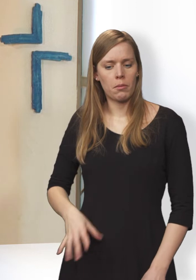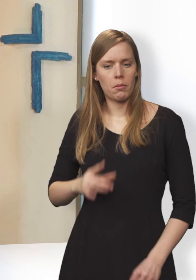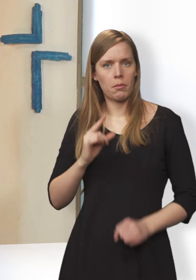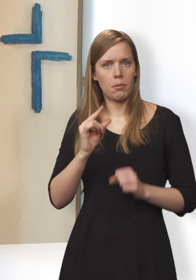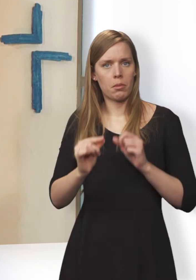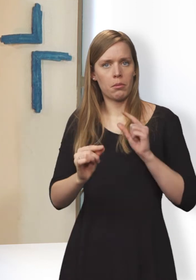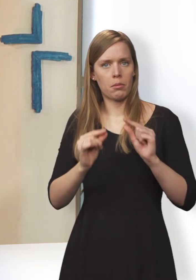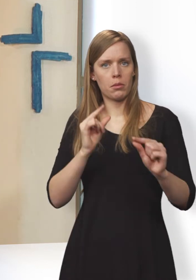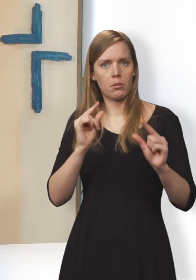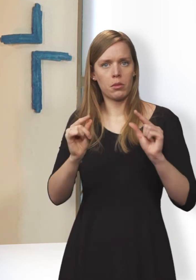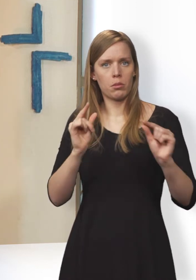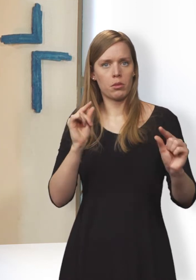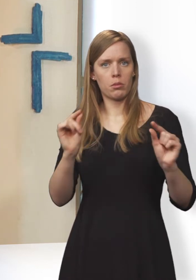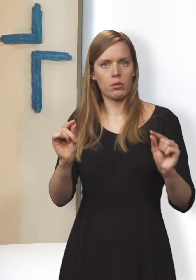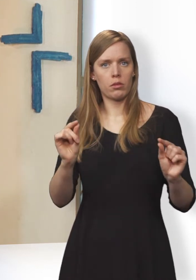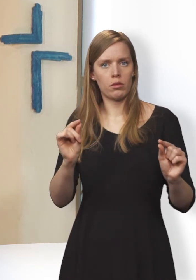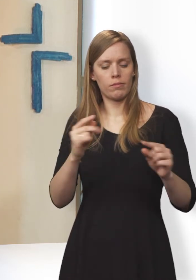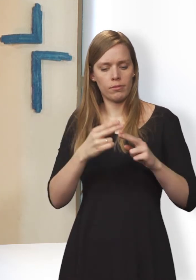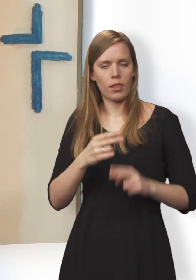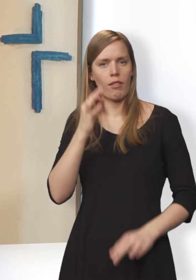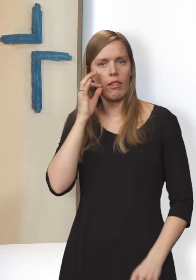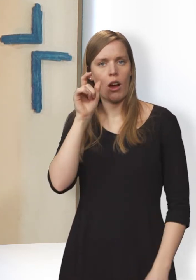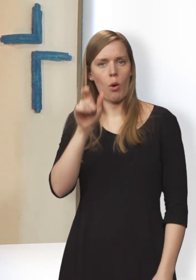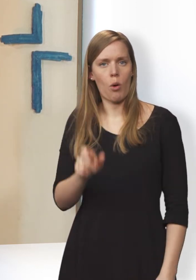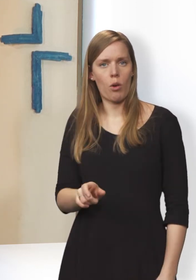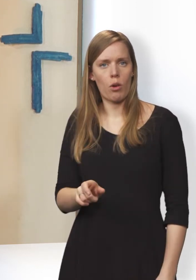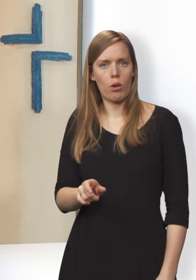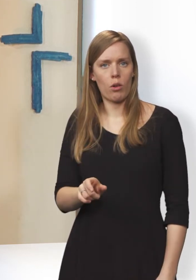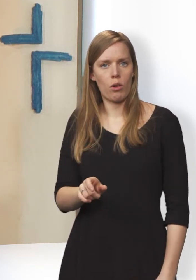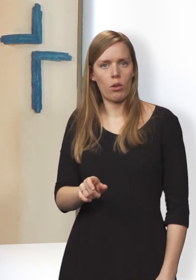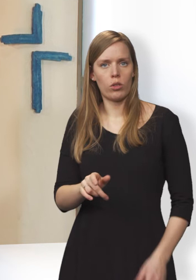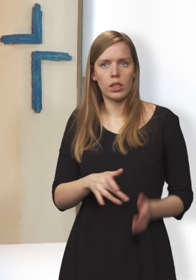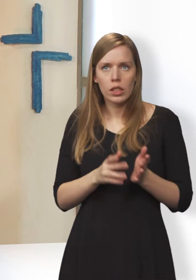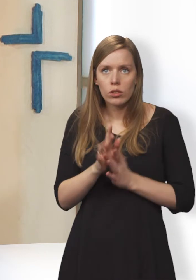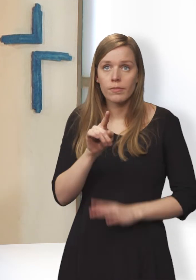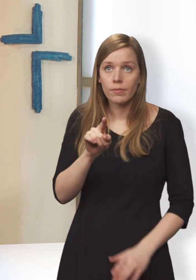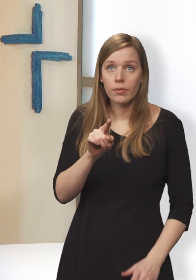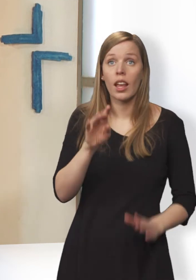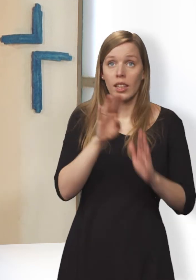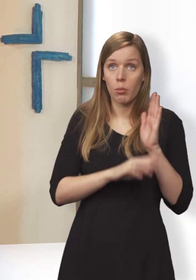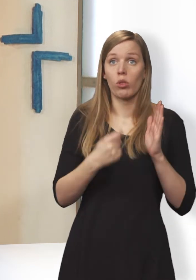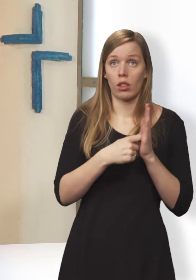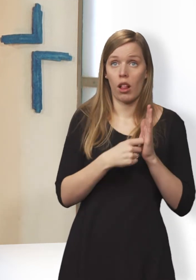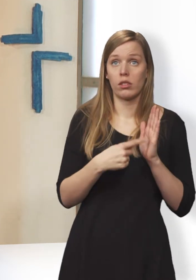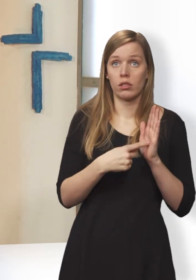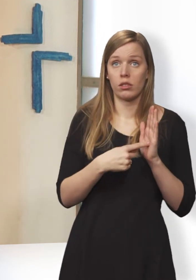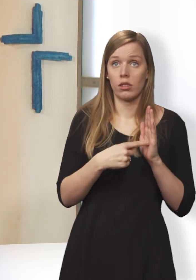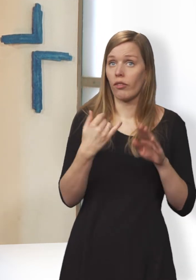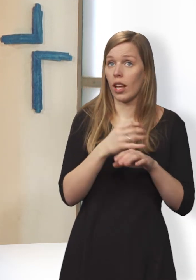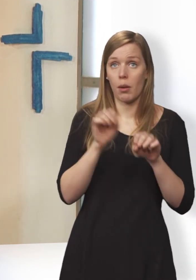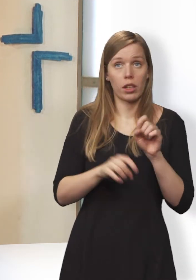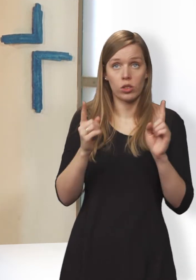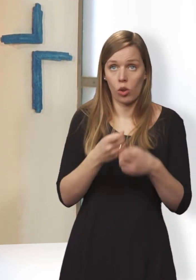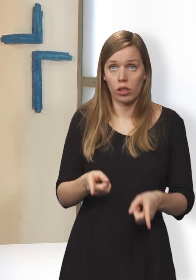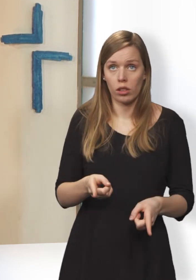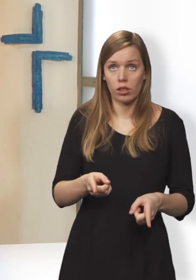das gebot gilt du sollst nicht ehebrechen aber die liebe jesu gibt diese frau